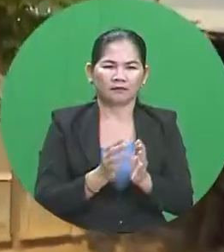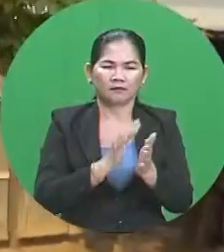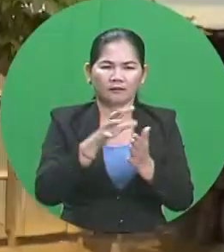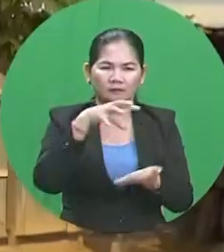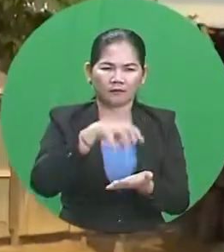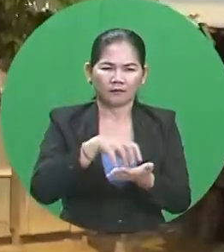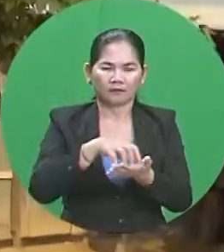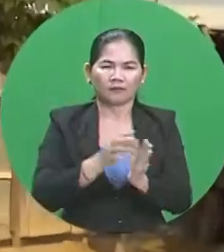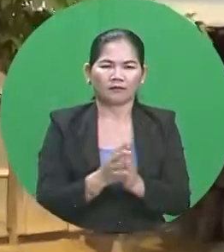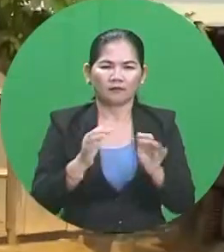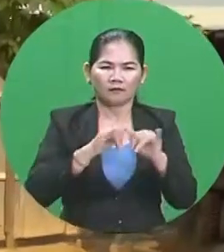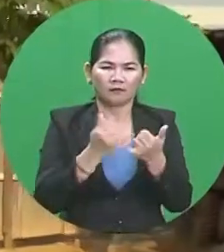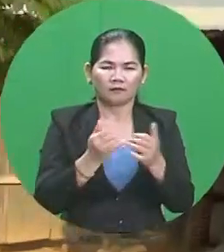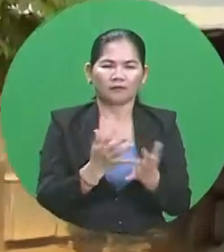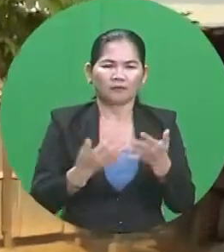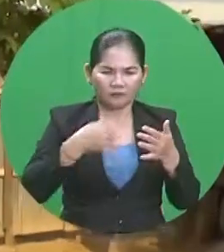សូមបញ្ជាក់ថារាជធានីភ្នំពេញ